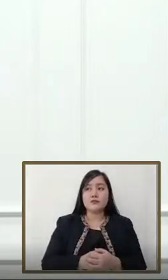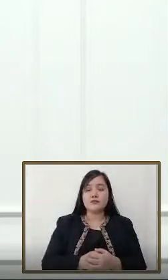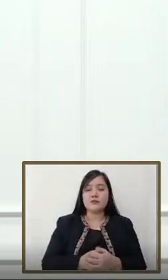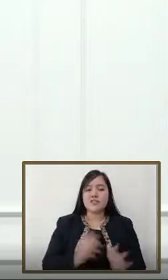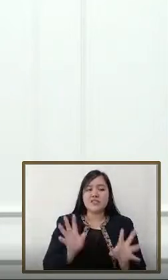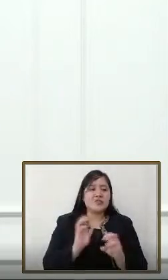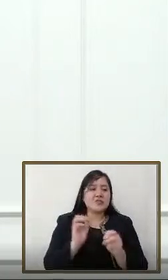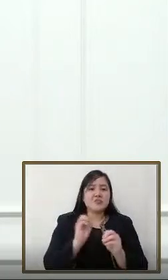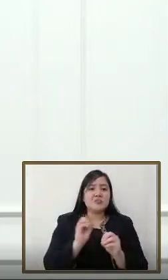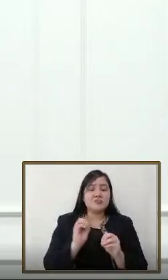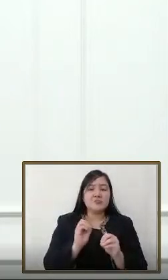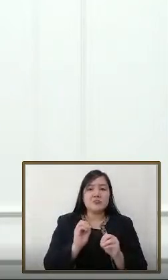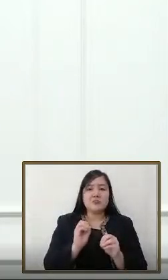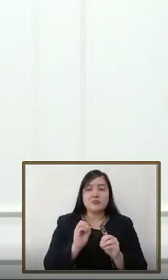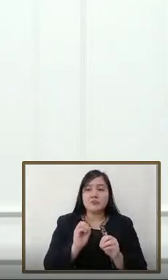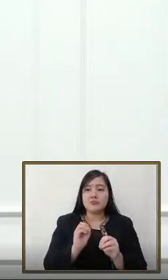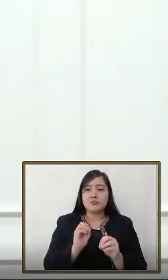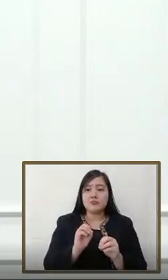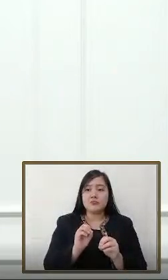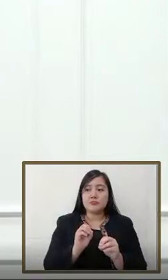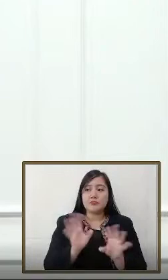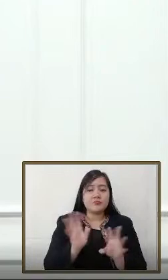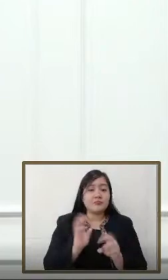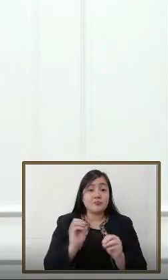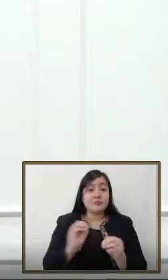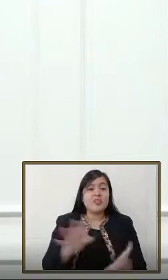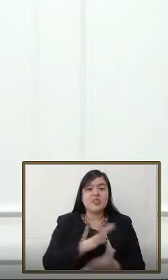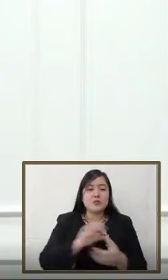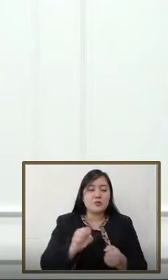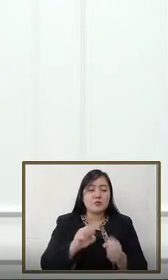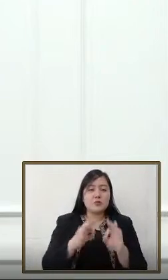wasak ang, sabihin na natin, wasak ang pamilya,